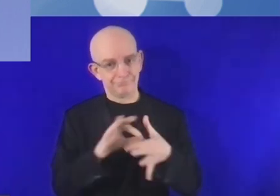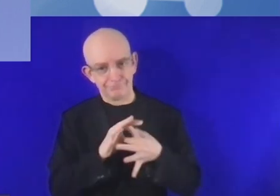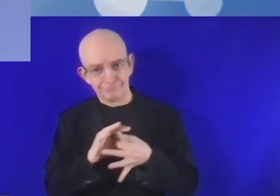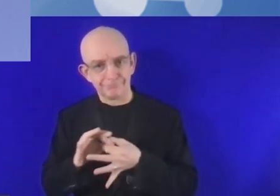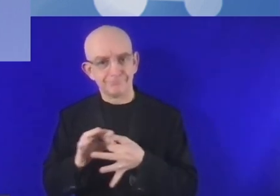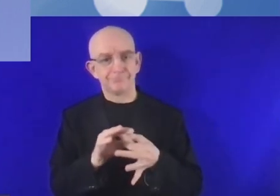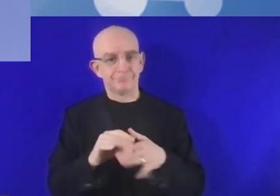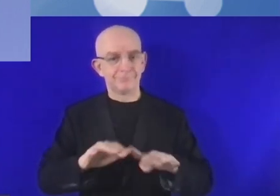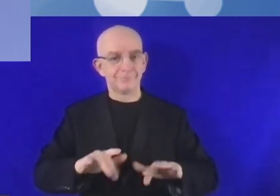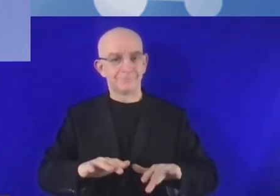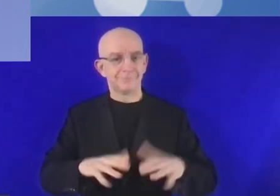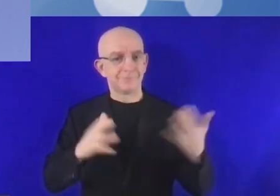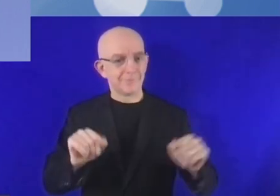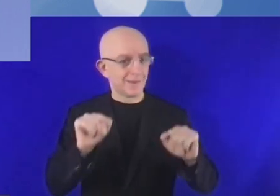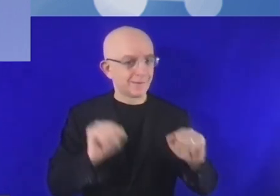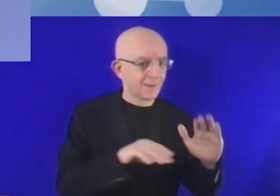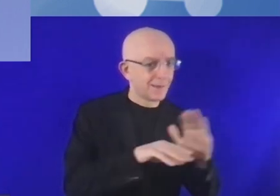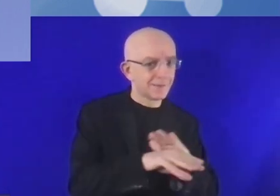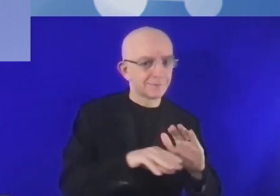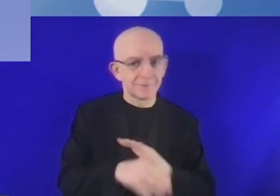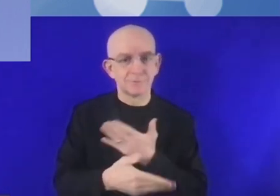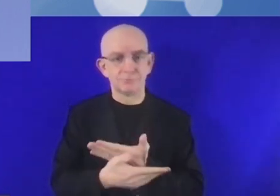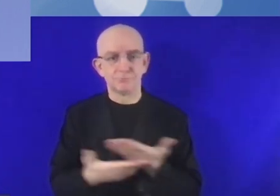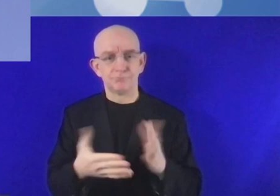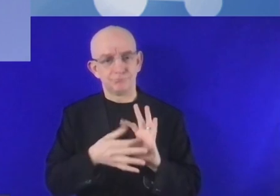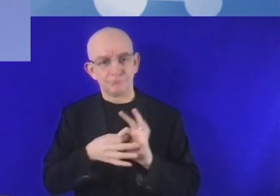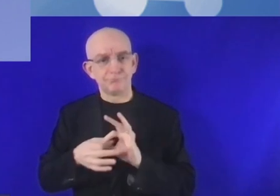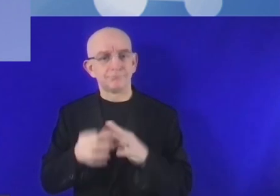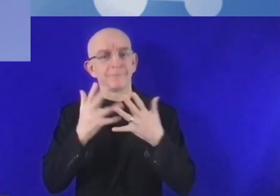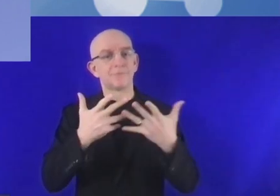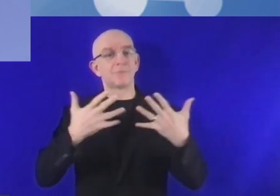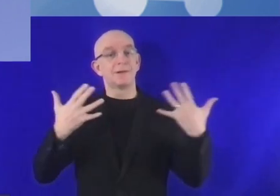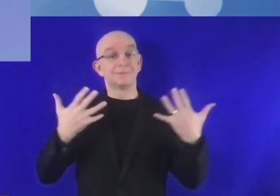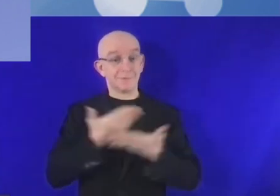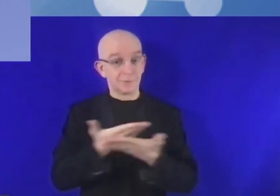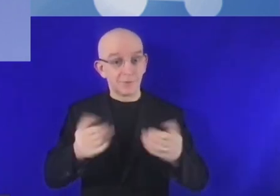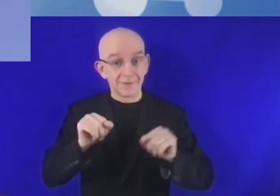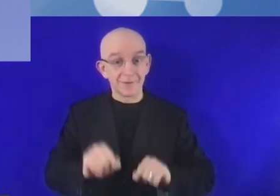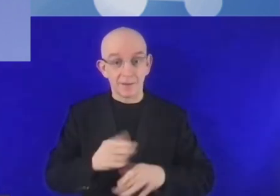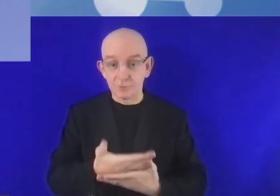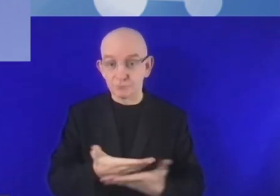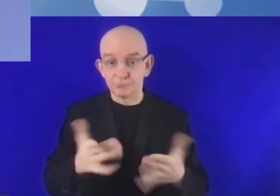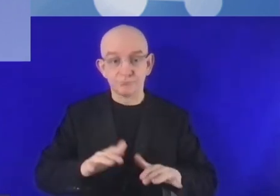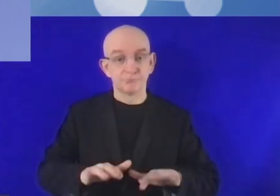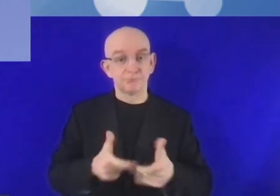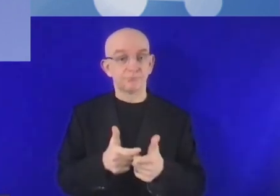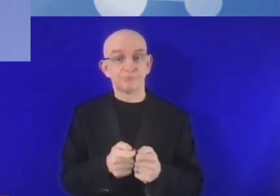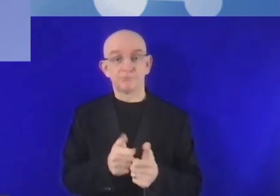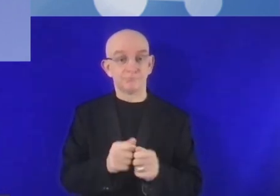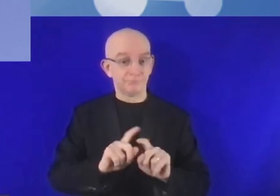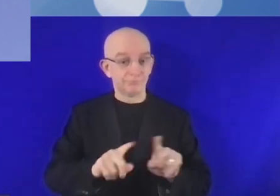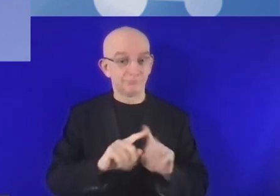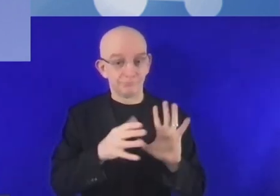dostępny, zjednoczony i przyjazny dla wszystkich. Internet, który łączy